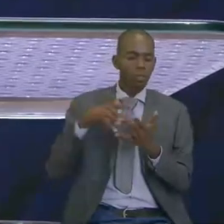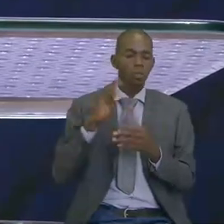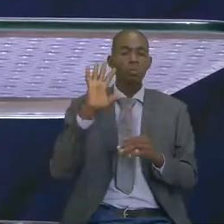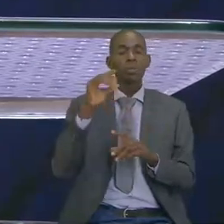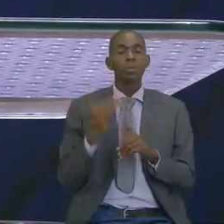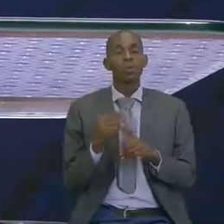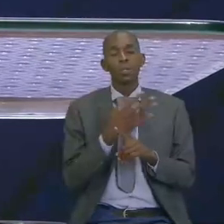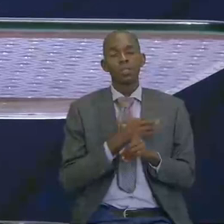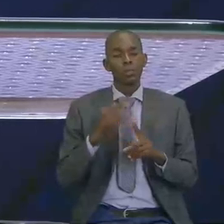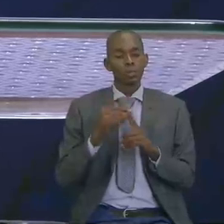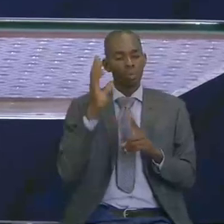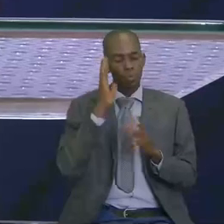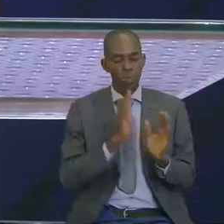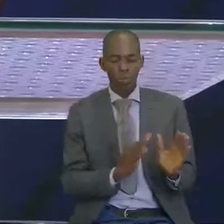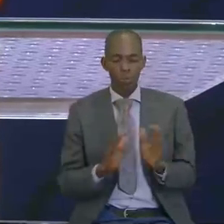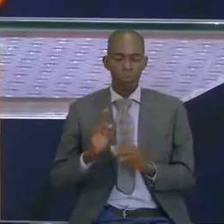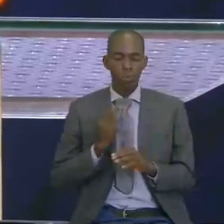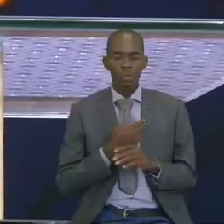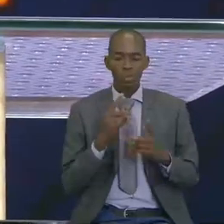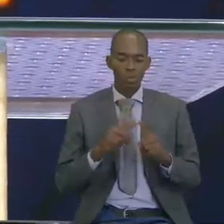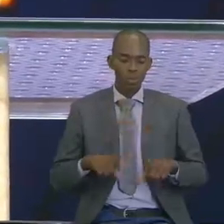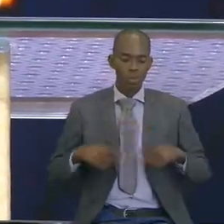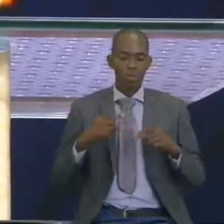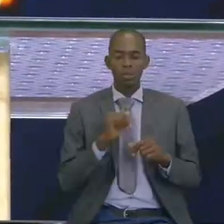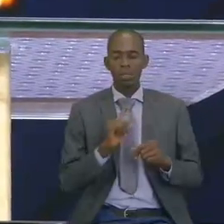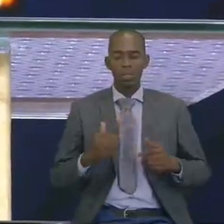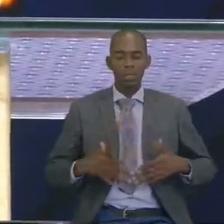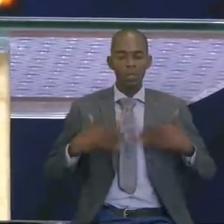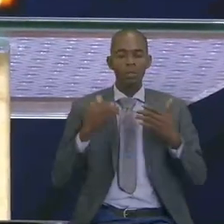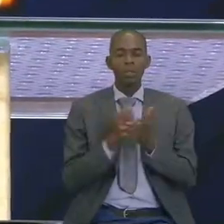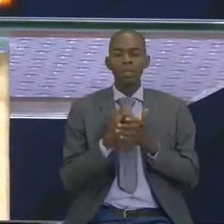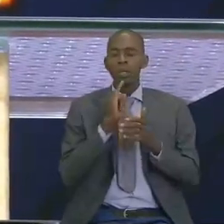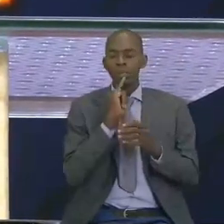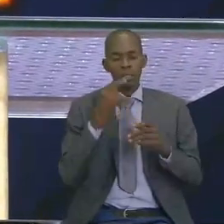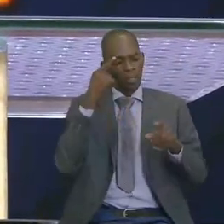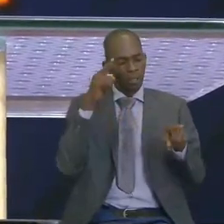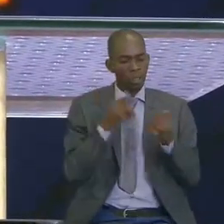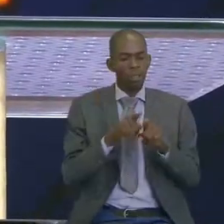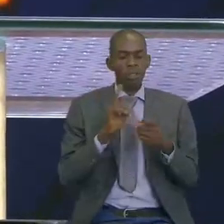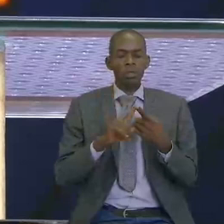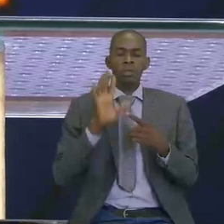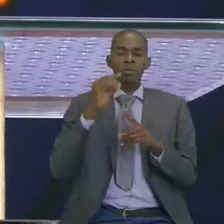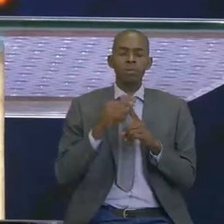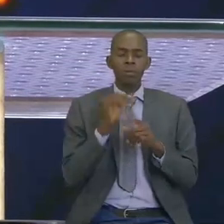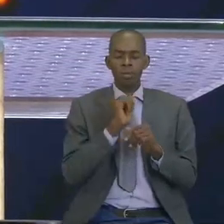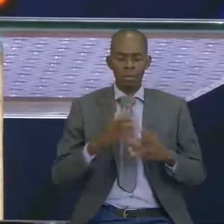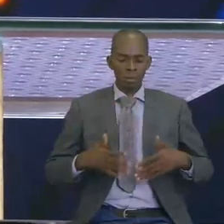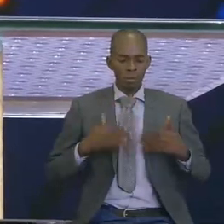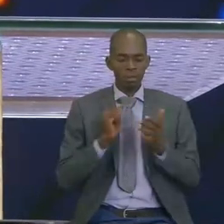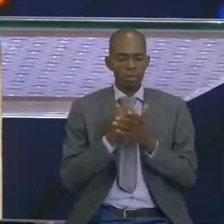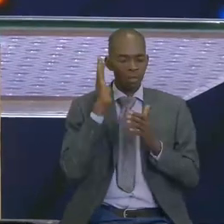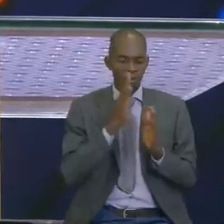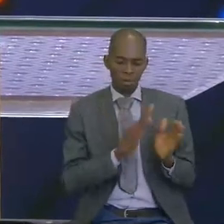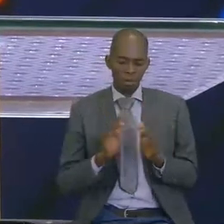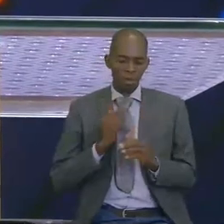parole et que la parole nous prépare à mener la vie qui est conforme à ta parole, la vie qui nous prépare pour